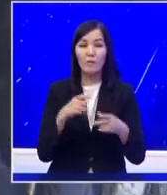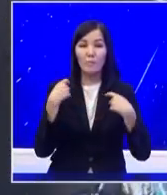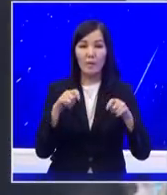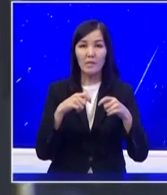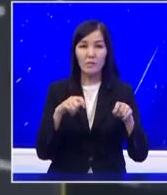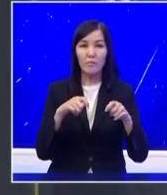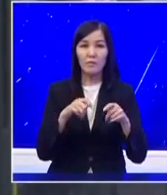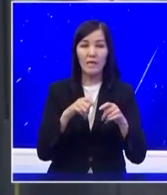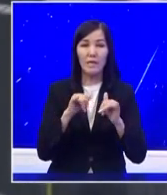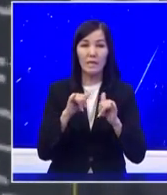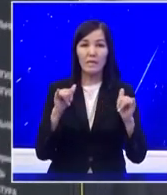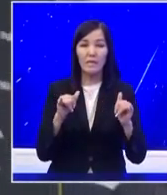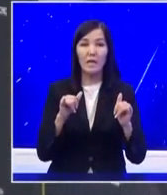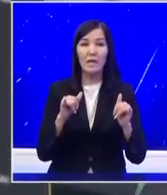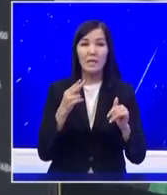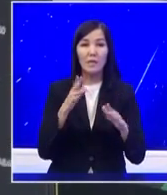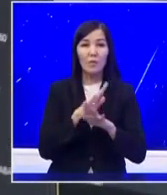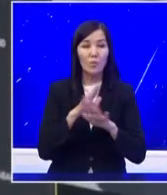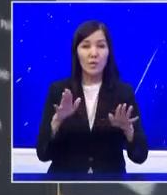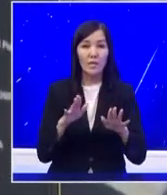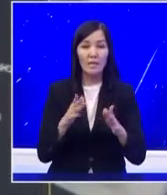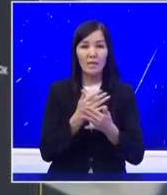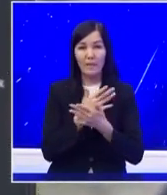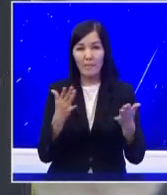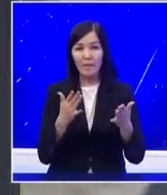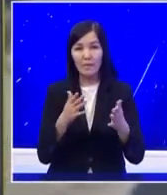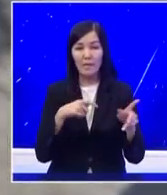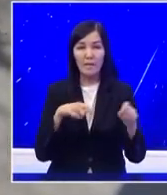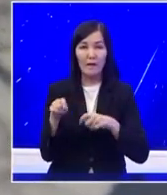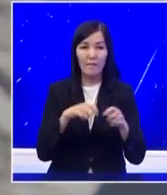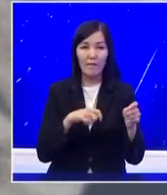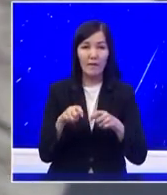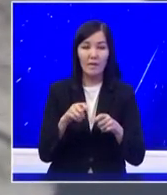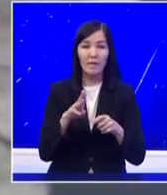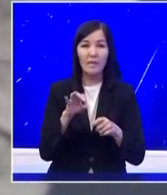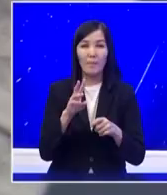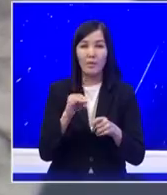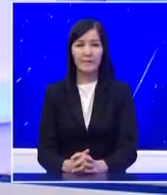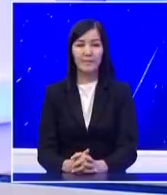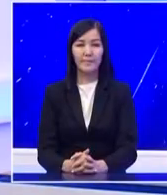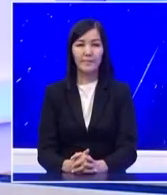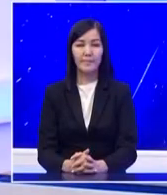и распространение некурительных табачных изделий, а также товаров, имитирующих табачные изделия.